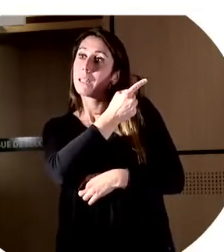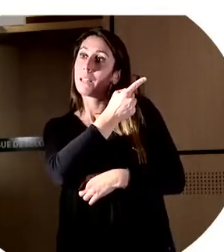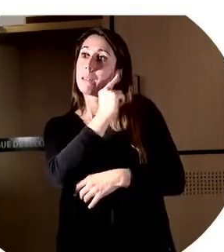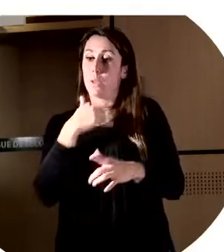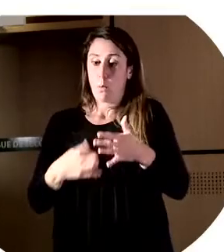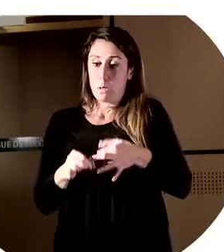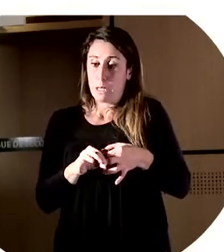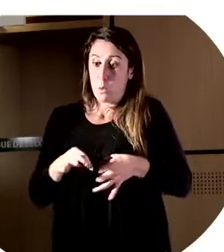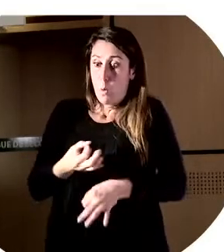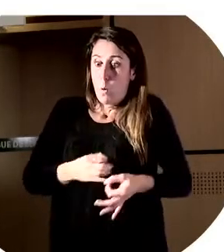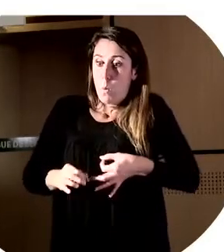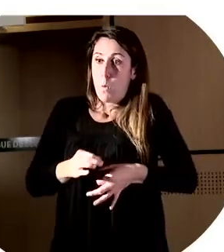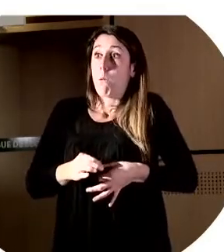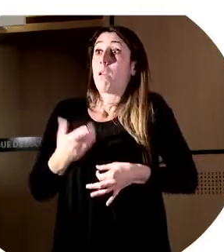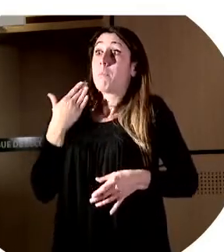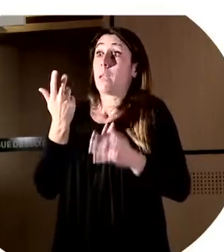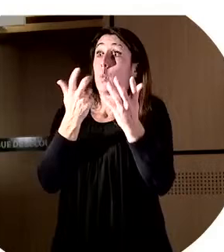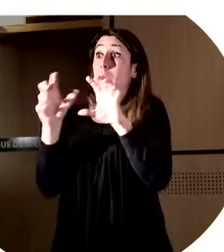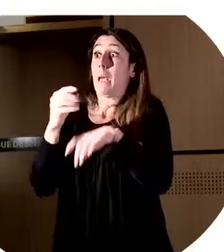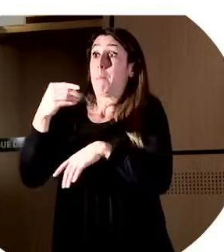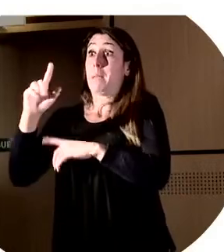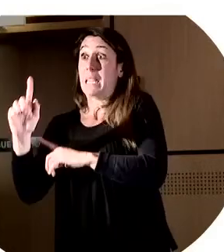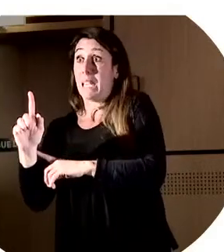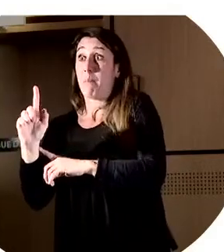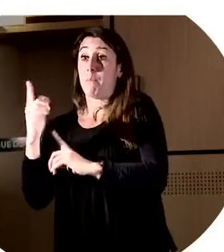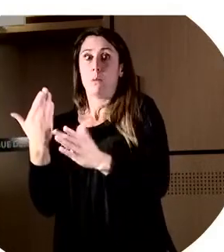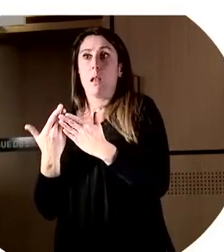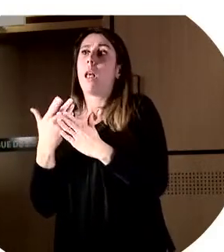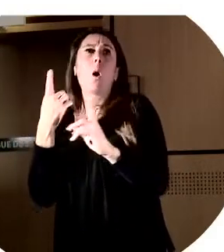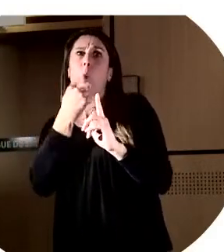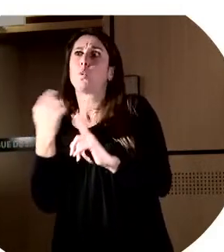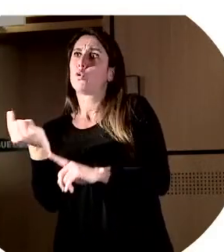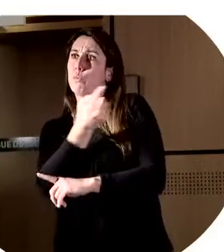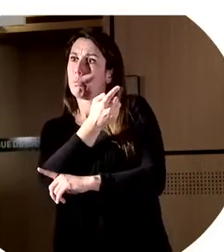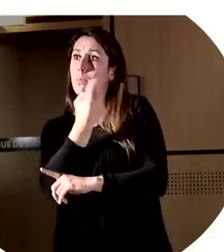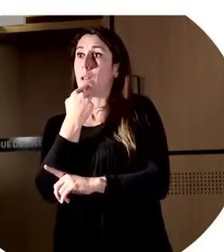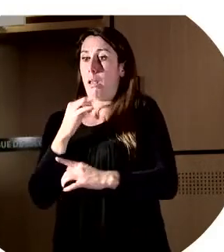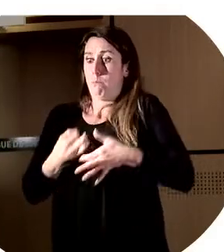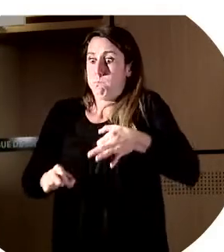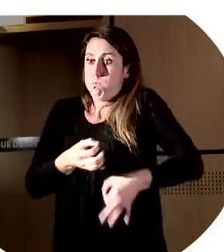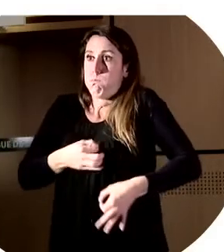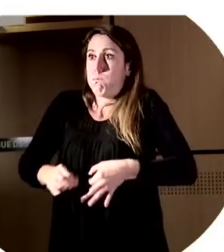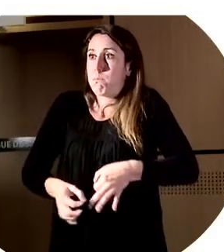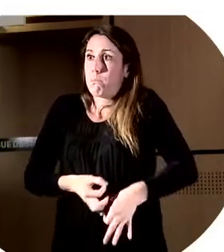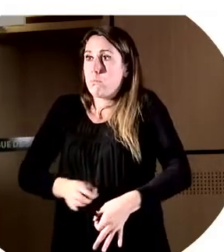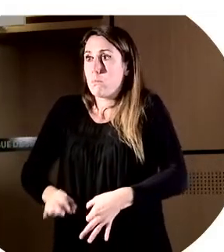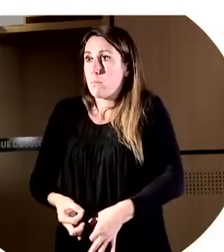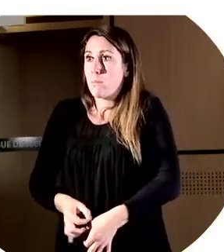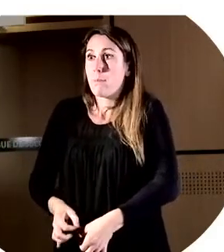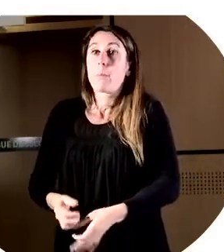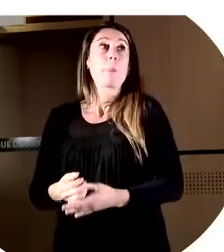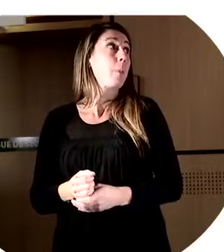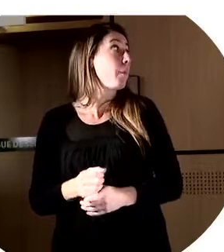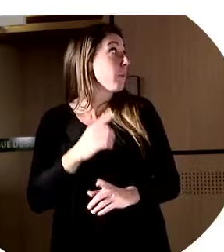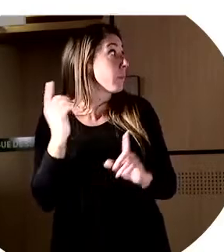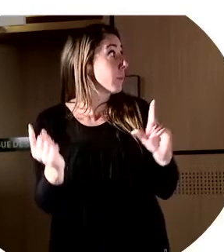Et si vous prenez 800 mg, votre concentration en rouge ici sera plus importante. Et vous voyez apparaître ici